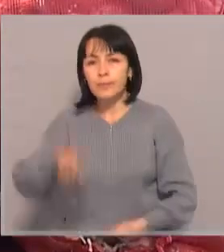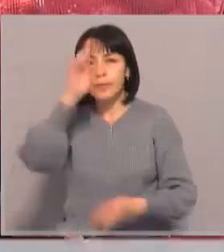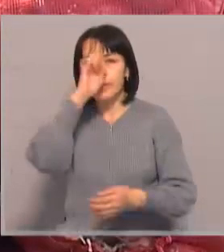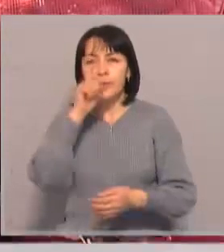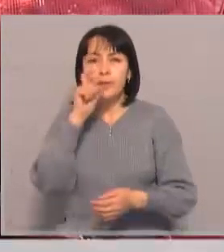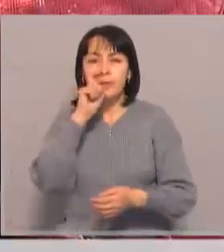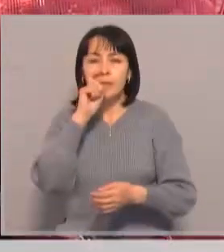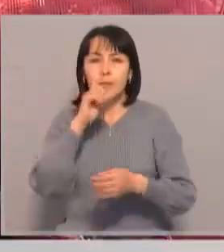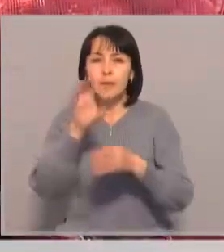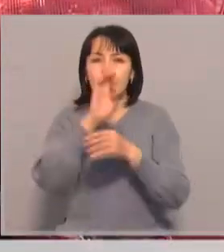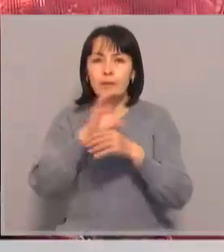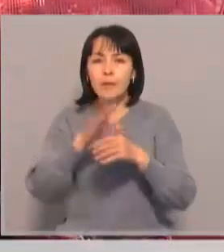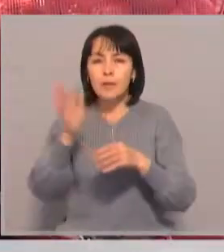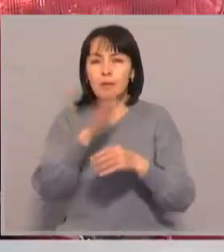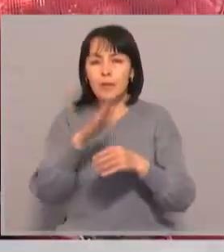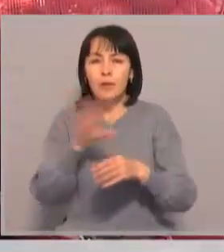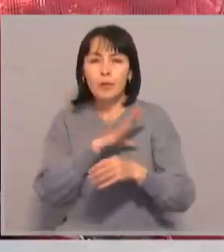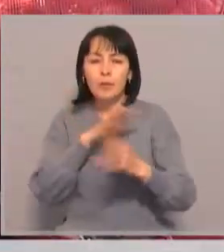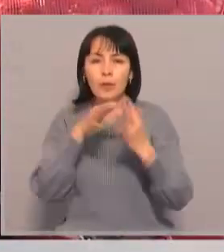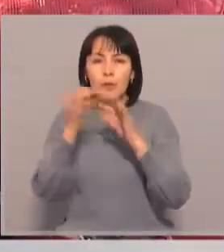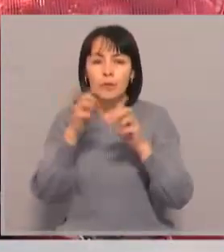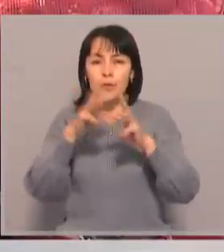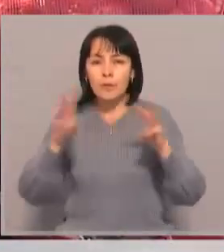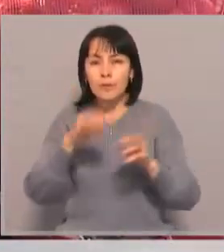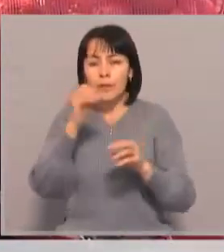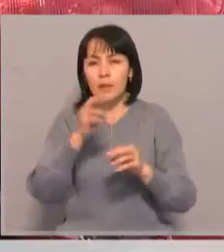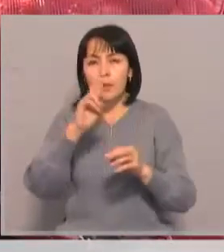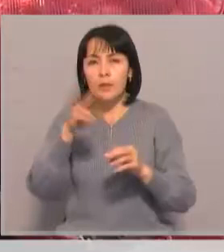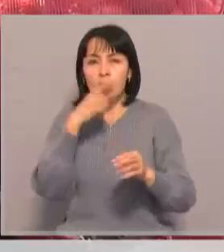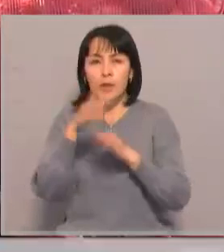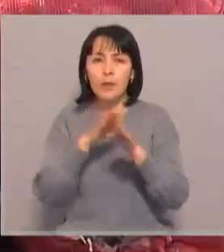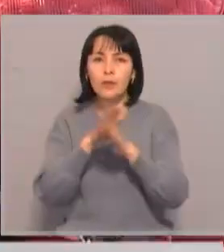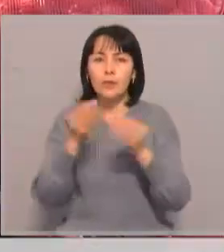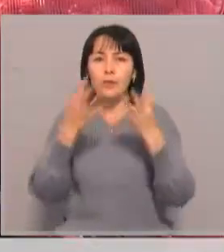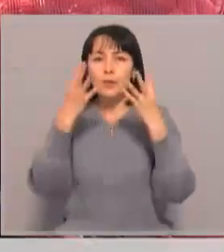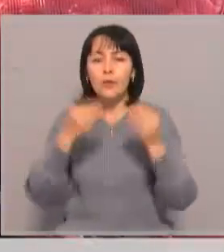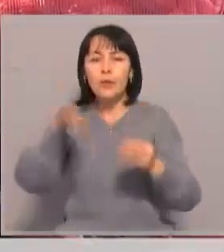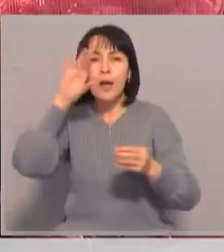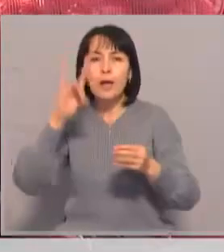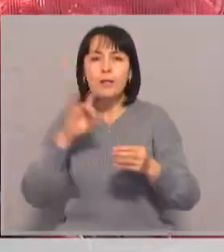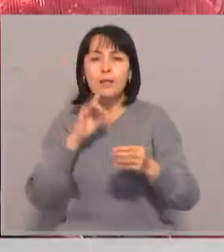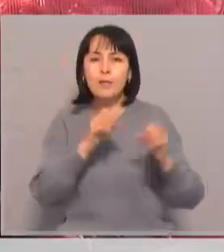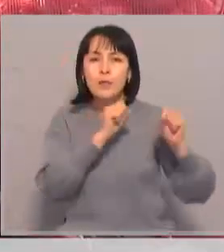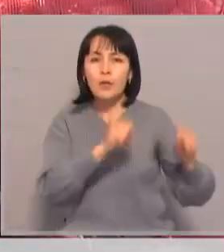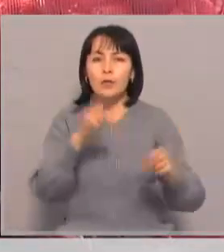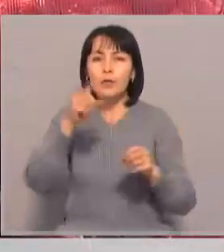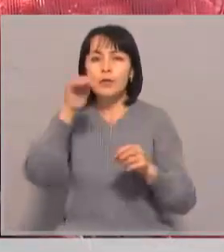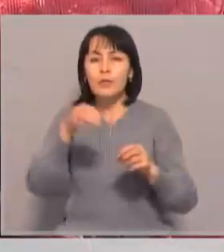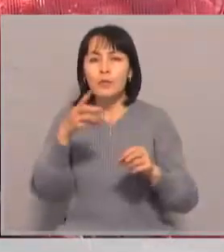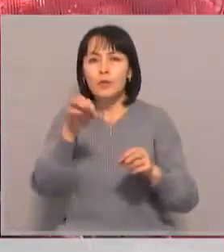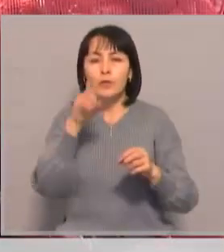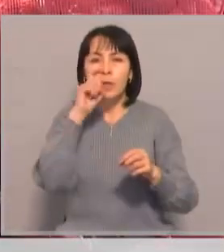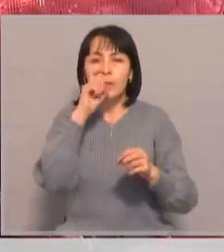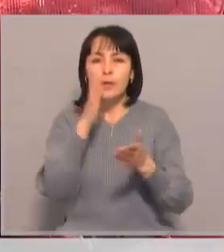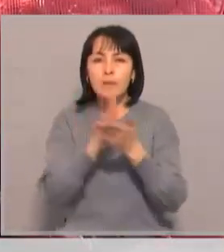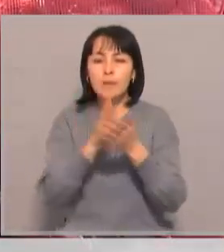Елімізде пияз экспортына шектеу қойылды. Ауыл шаруашылығы министрі Ербол Қарашөкеевтің айтуынша, бүгінде Қазақстандағы қоймаларда 100 мың тоннаға жуық